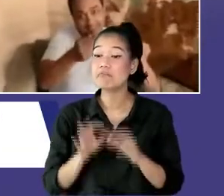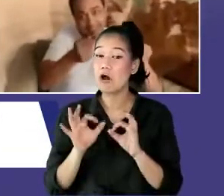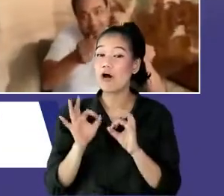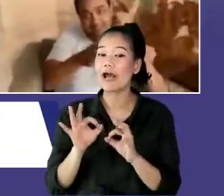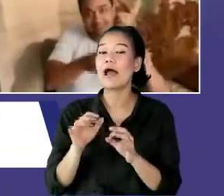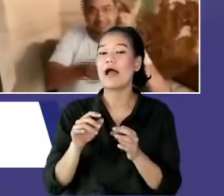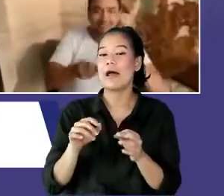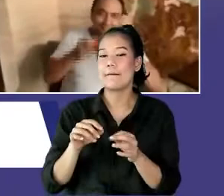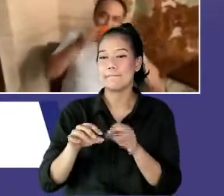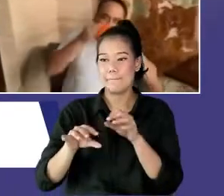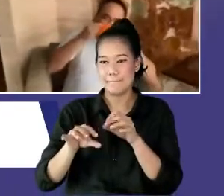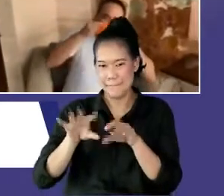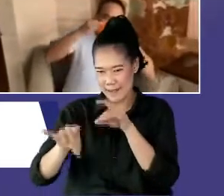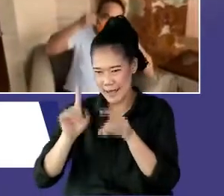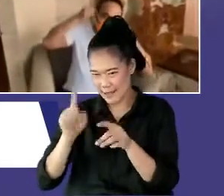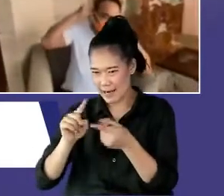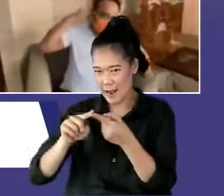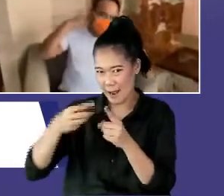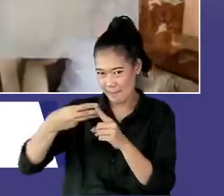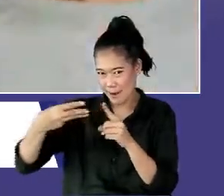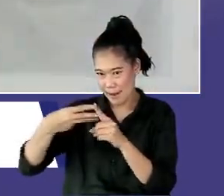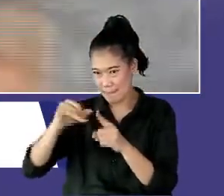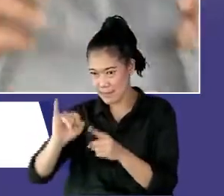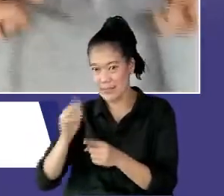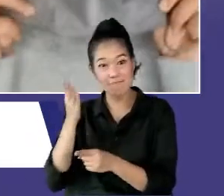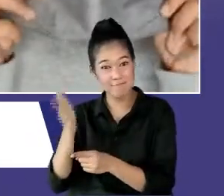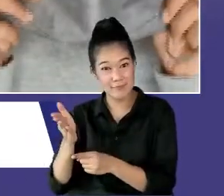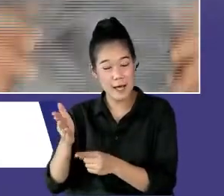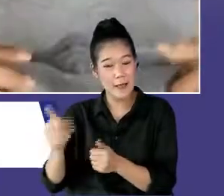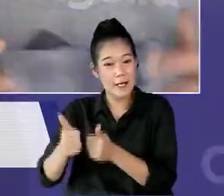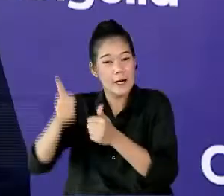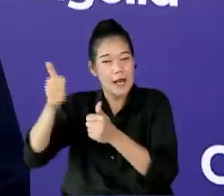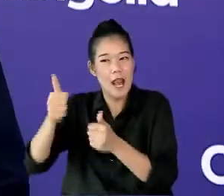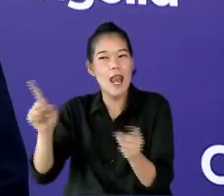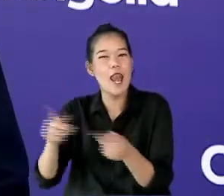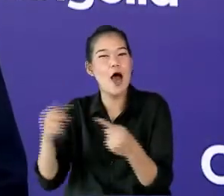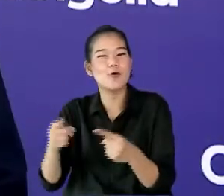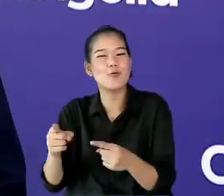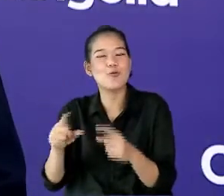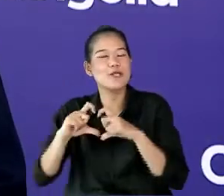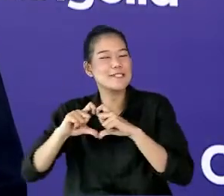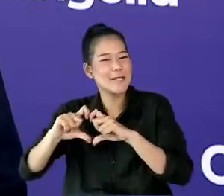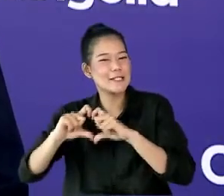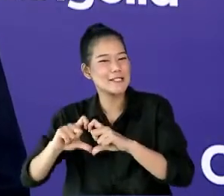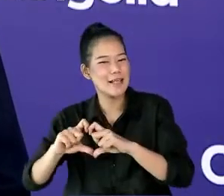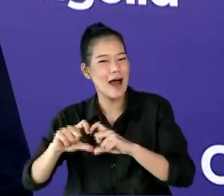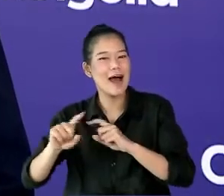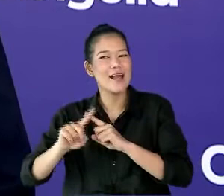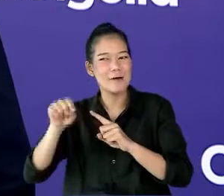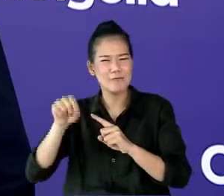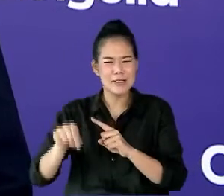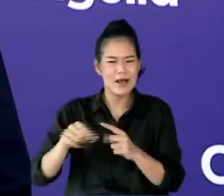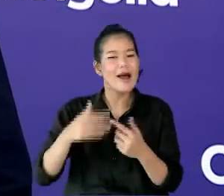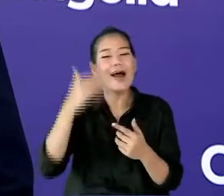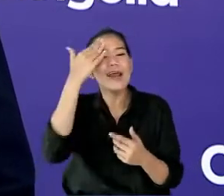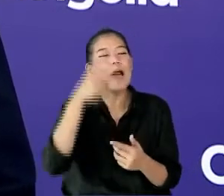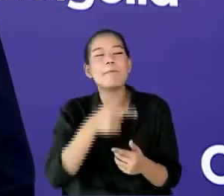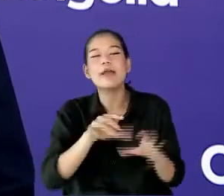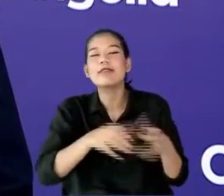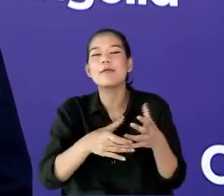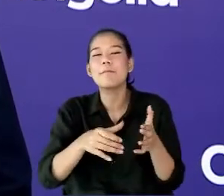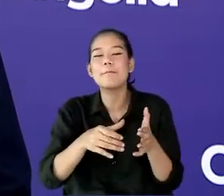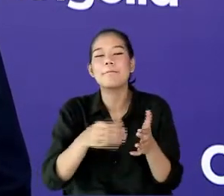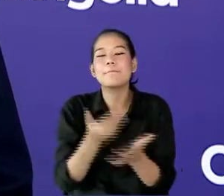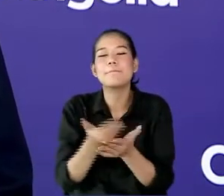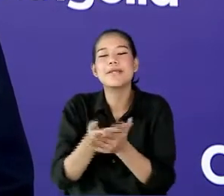ini pilihannya sudah ada Mas Baby. Biasanya kan Mas Baby terkenal dari lagu-lagu yang romantis ya. Iya, ini kenapa jatuh kepada Mas Baby dan mungkin